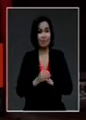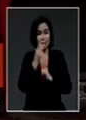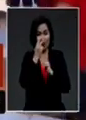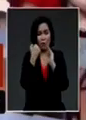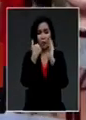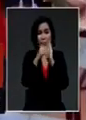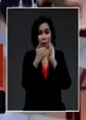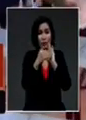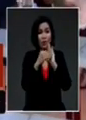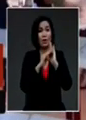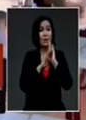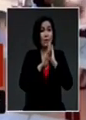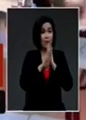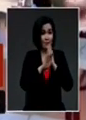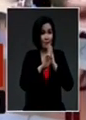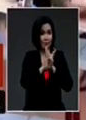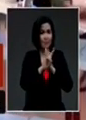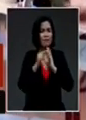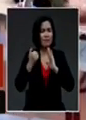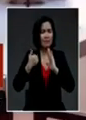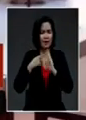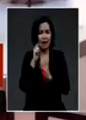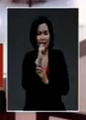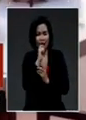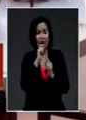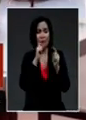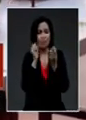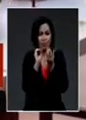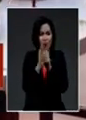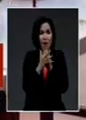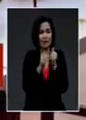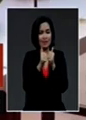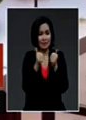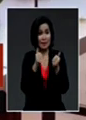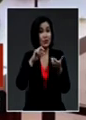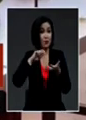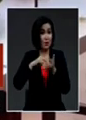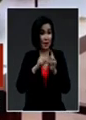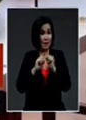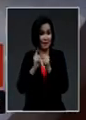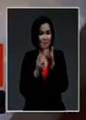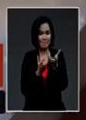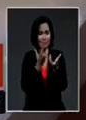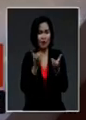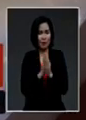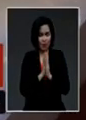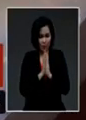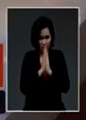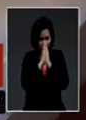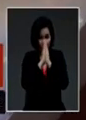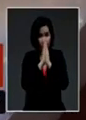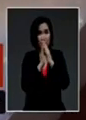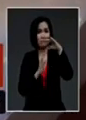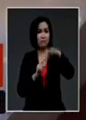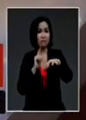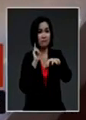านบ้างครับที่บุรีรัมย์ก็มีการนำเอาอาหารคาวหวานผลไม้มงคลไปกราบไหว้เทพเจ้าและสิ่งศักดิ์สิทธิ์ที่ศาลเจ้า